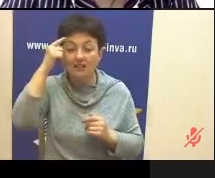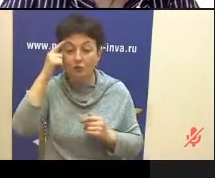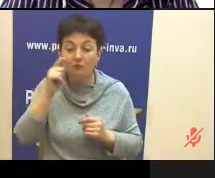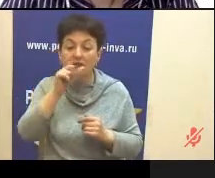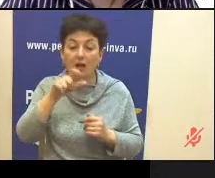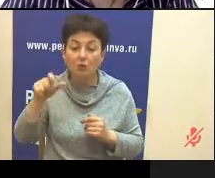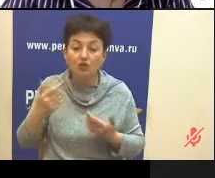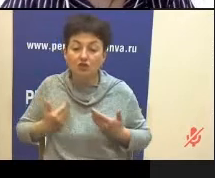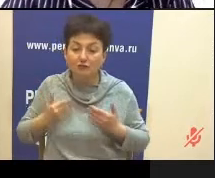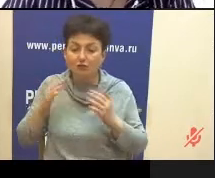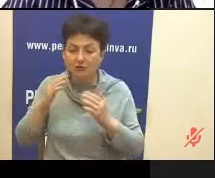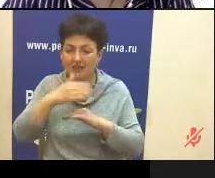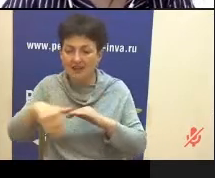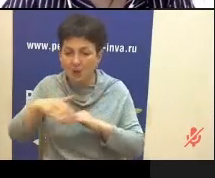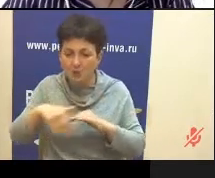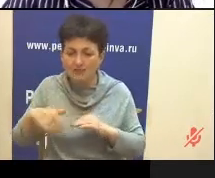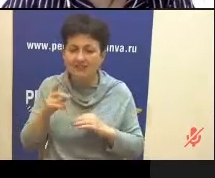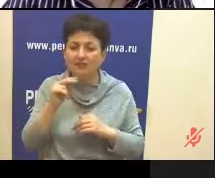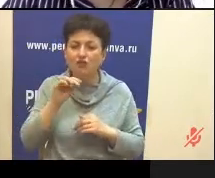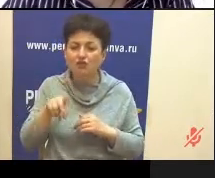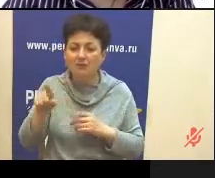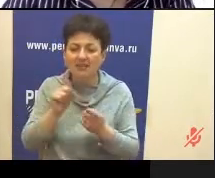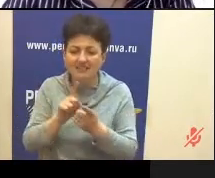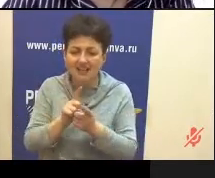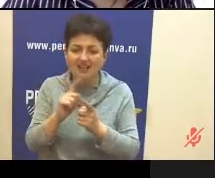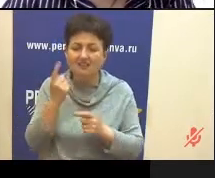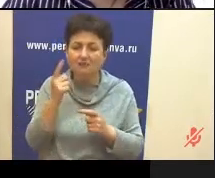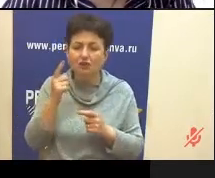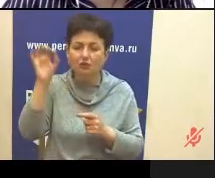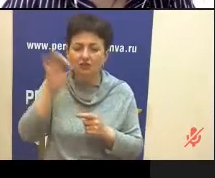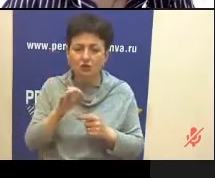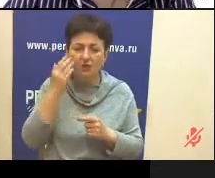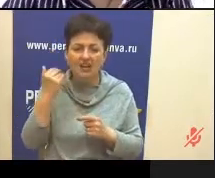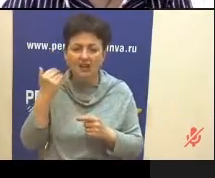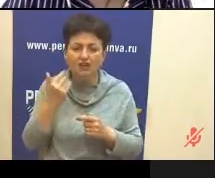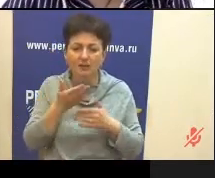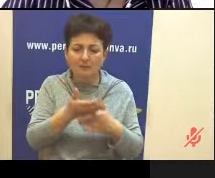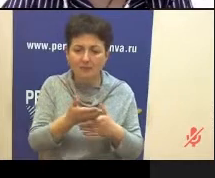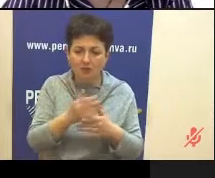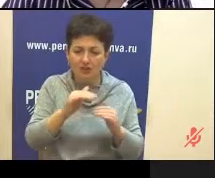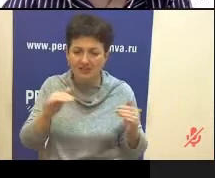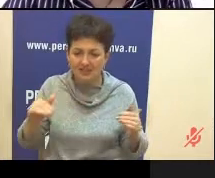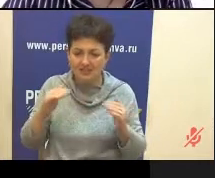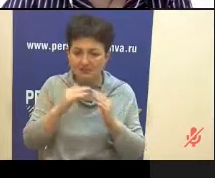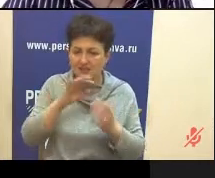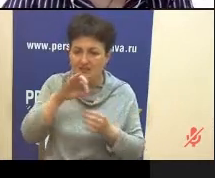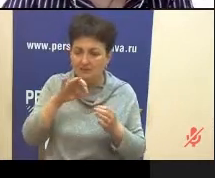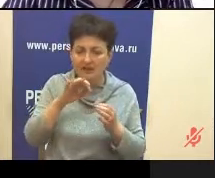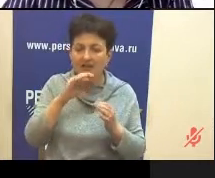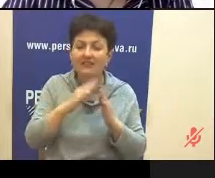что они думают о людях, живущих на улице, и о том, с чем они сталкиваются, почему зачастую им легче